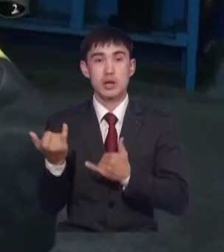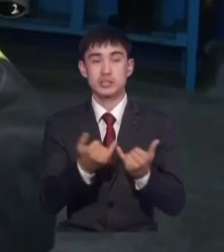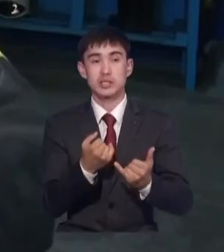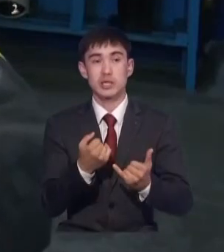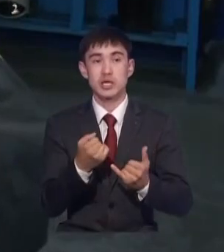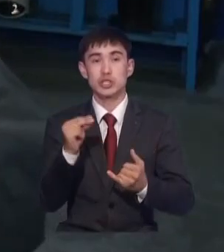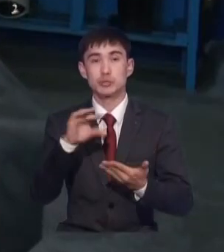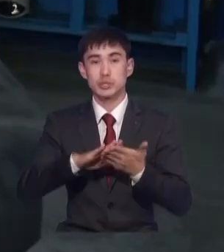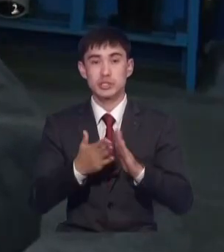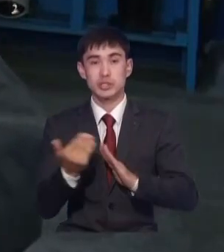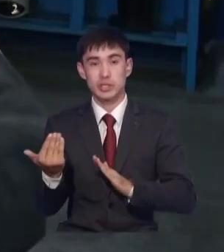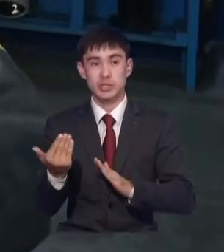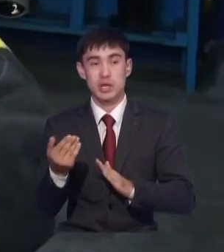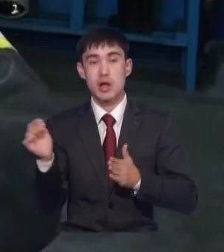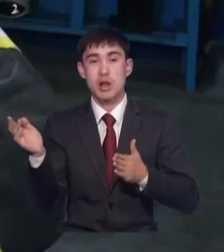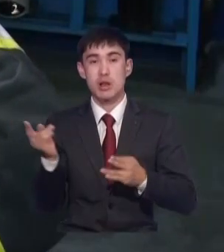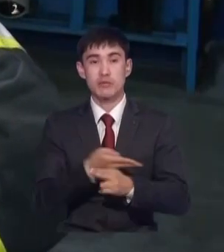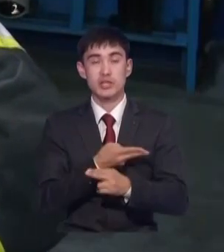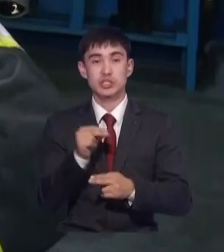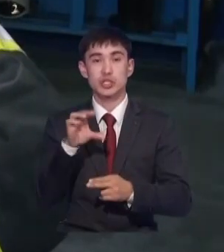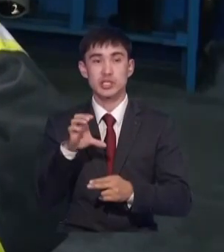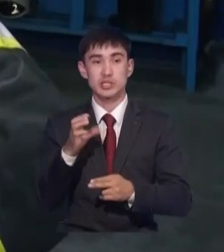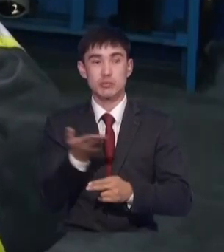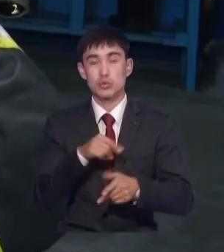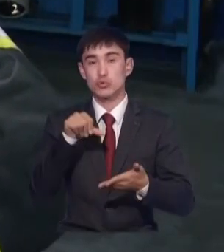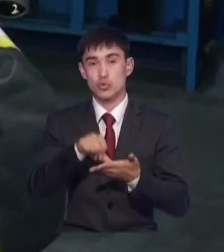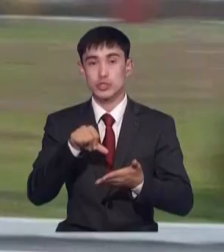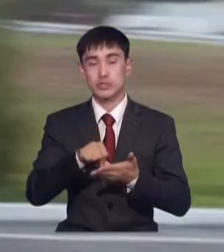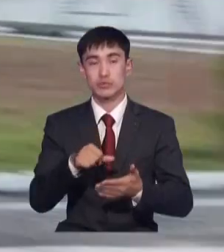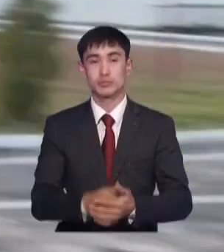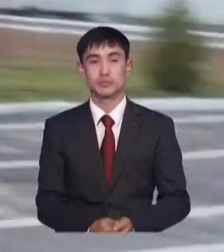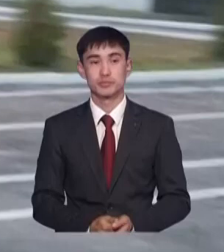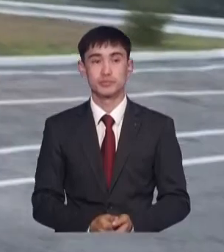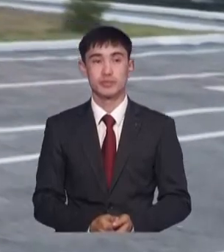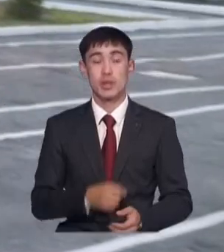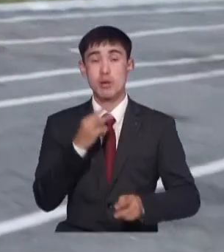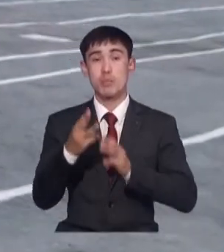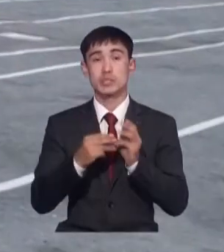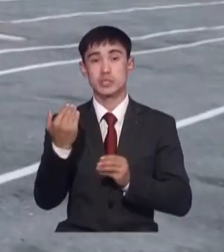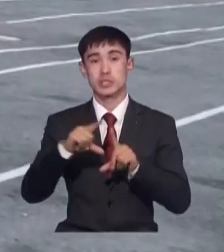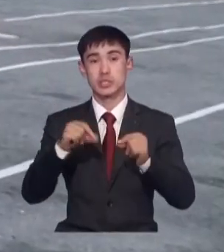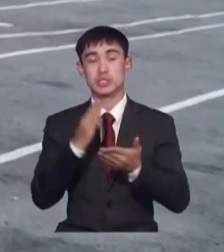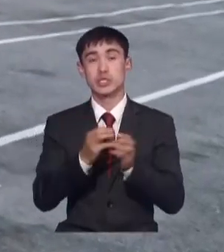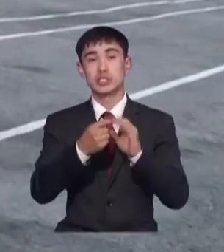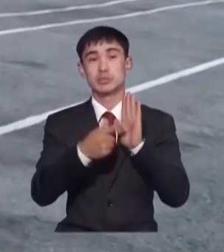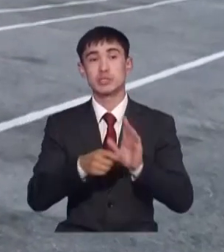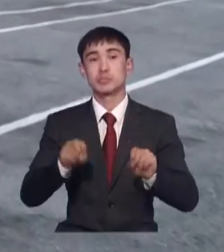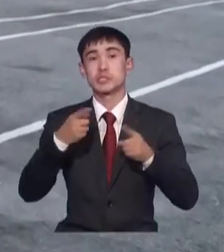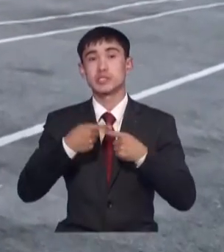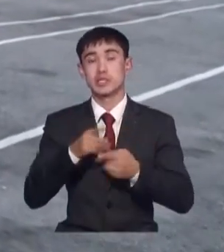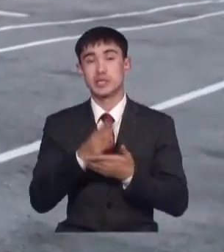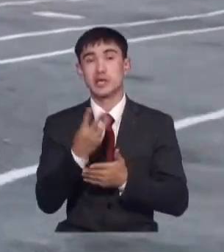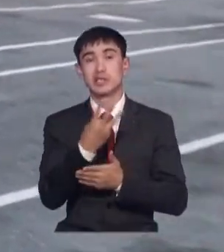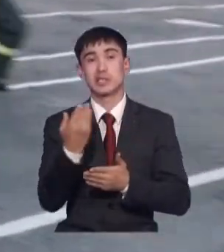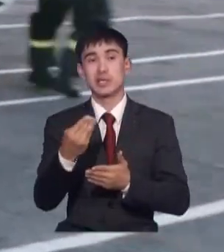при чрезвычайных ситуациях, ликвидации ЧС. Мы тоже участвуем. В пожарной части имеется 17 единиц техники.